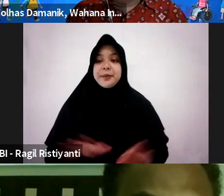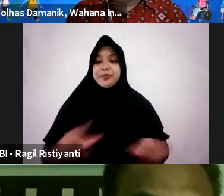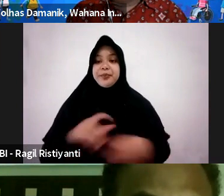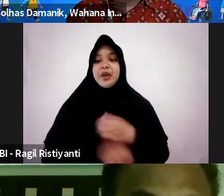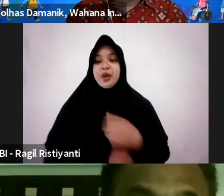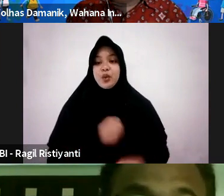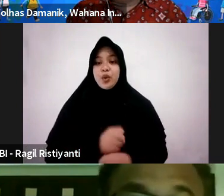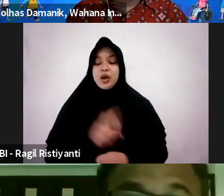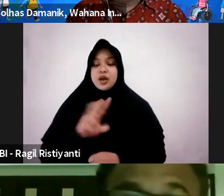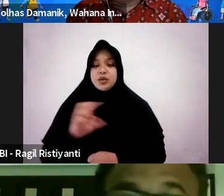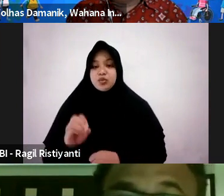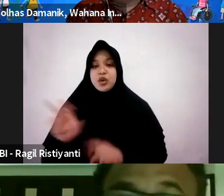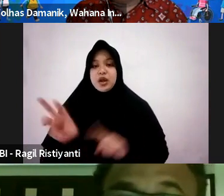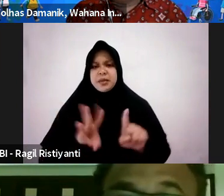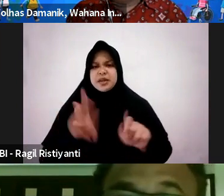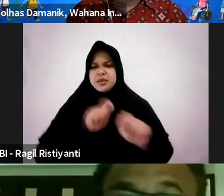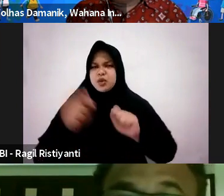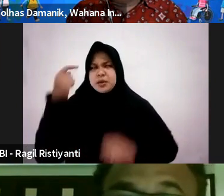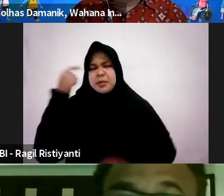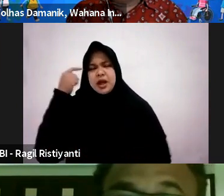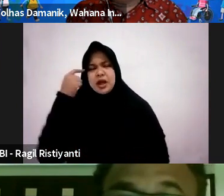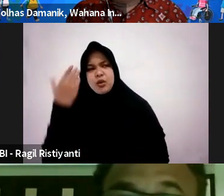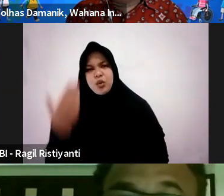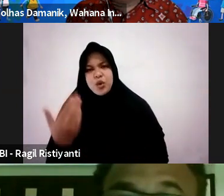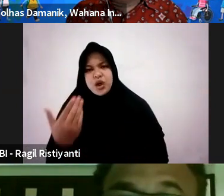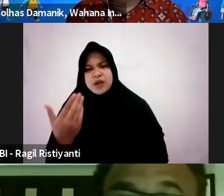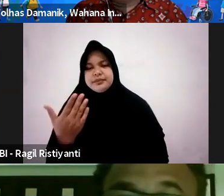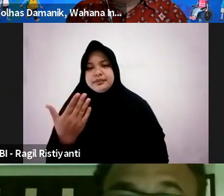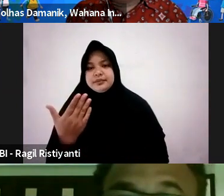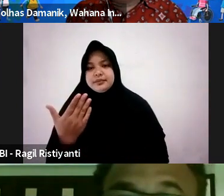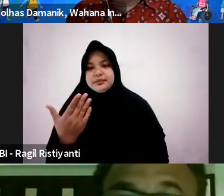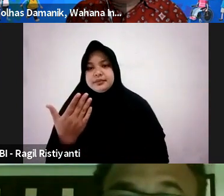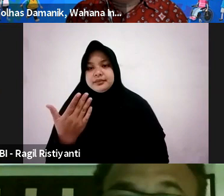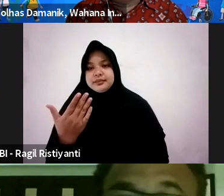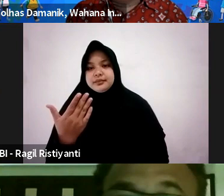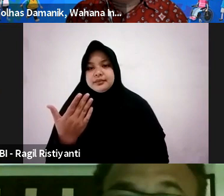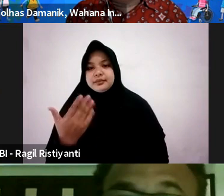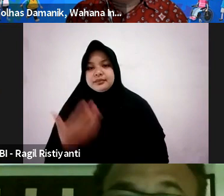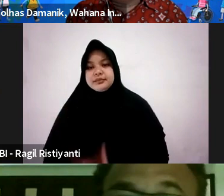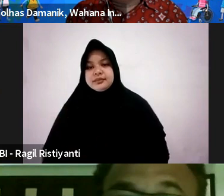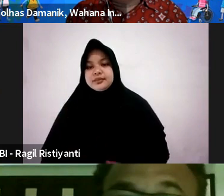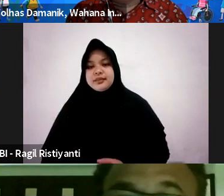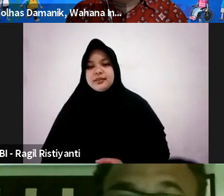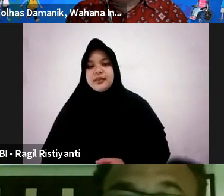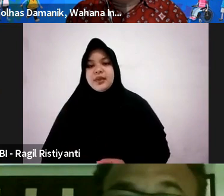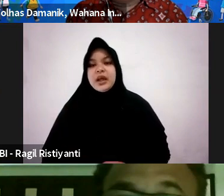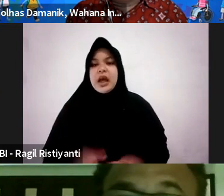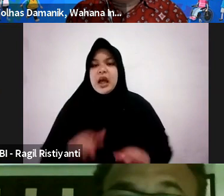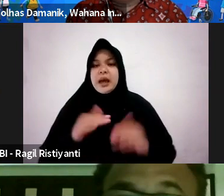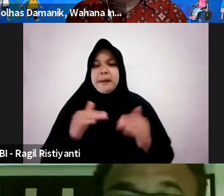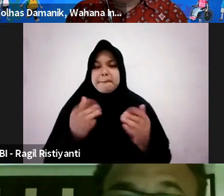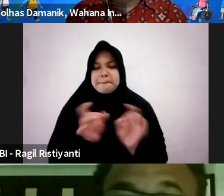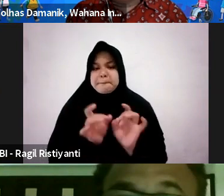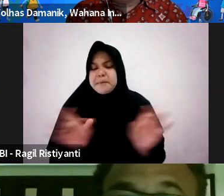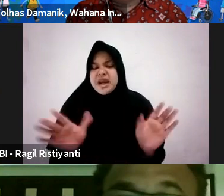susah juga kan jadi mikir Aduh sangat apa namanya sangat ra tipis antara bedanya